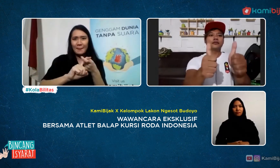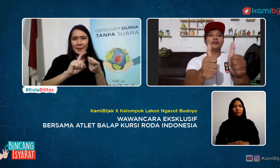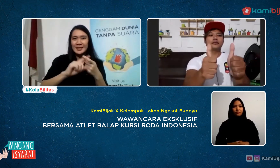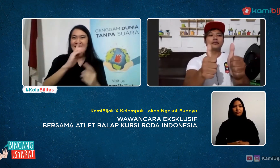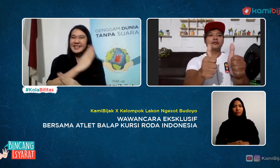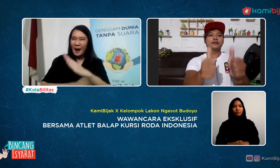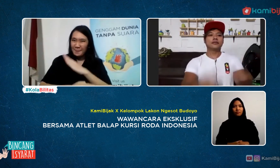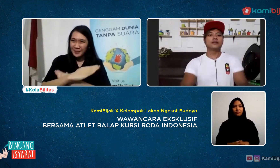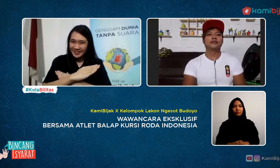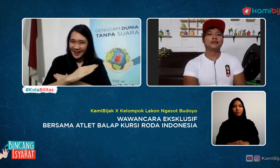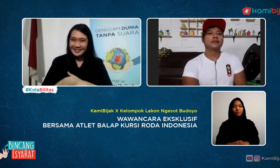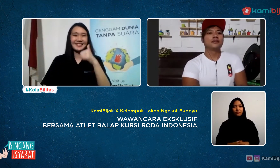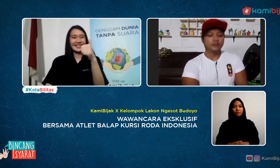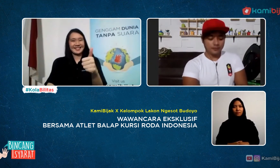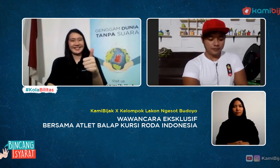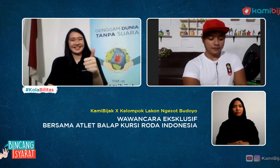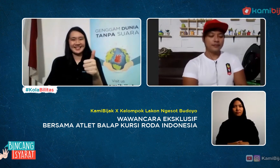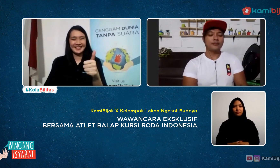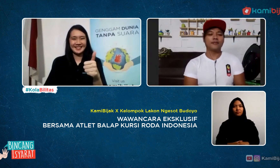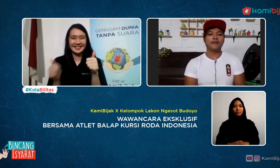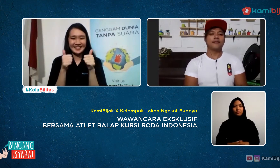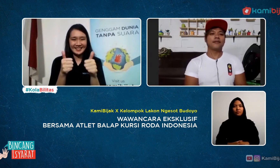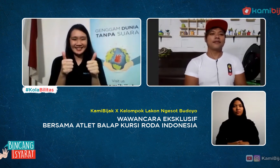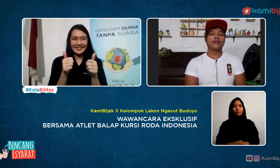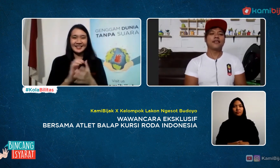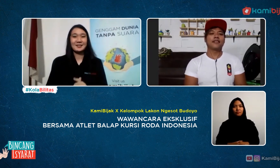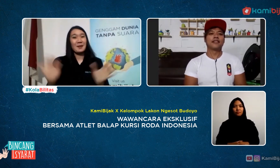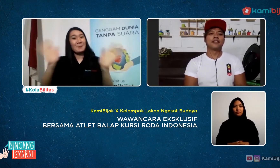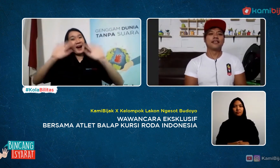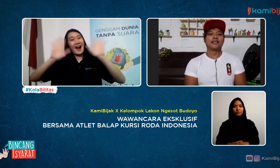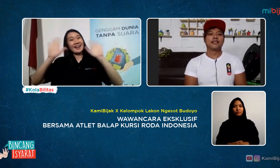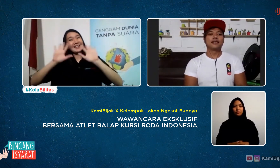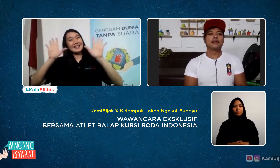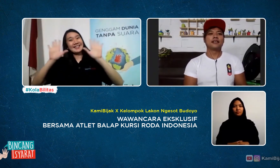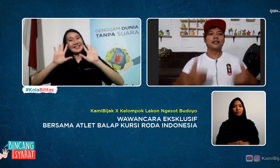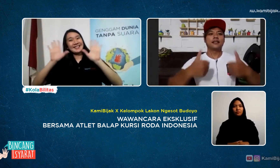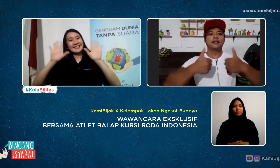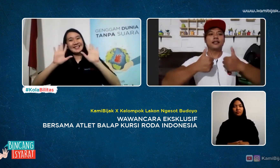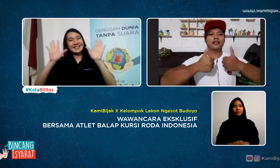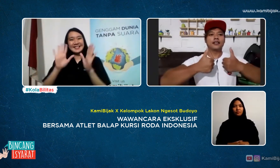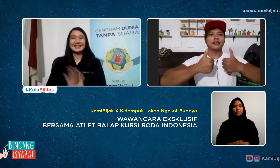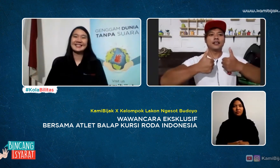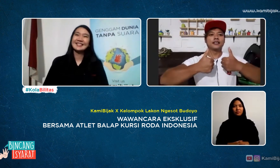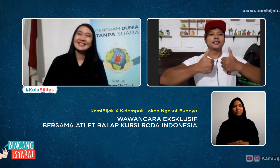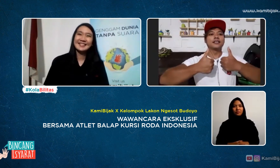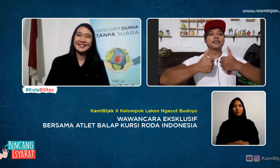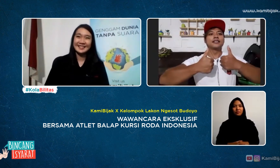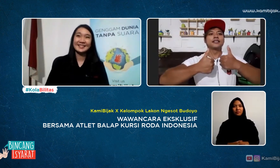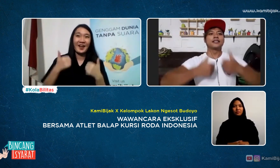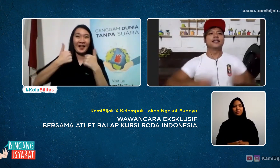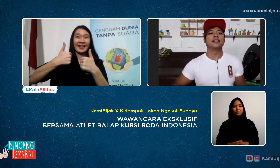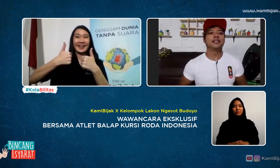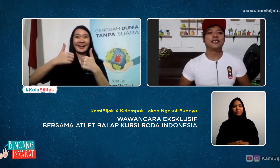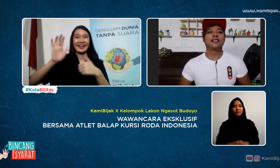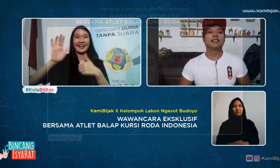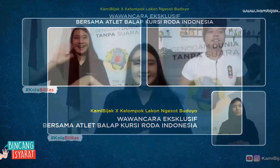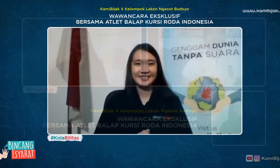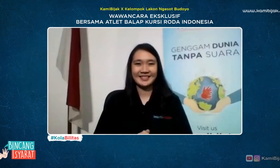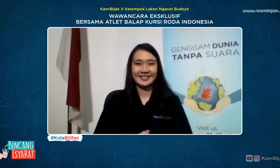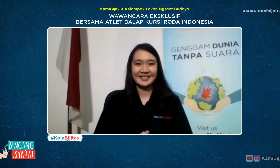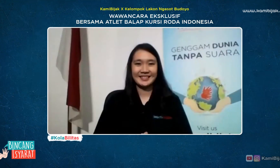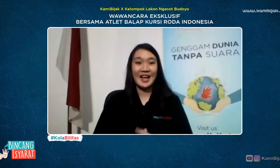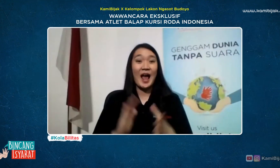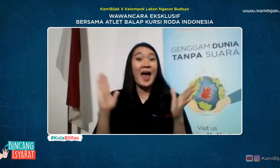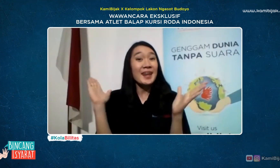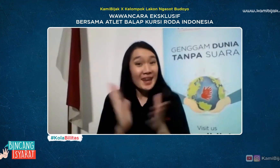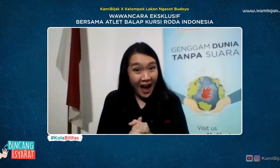Ya. penutupan acara ini. Ya, Terima kasih ya sedalam-dalamnya Mas.